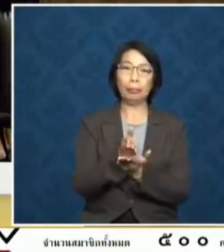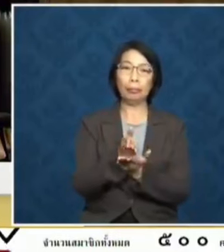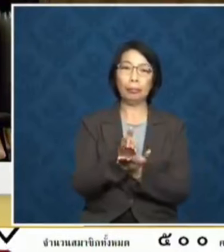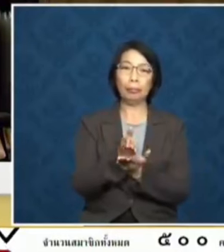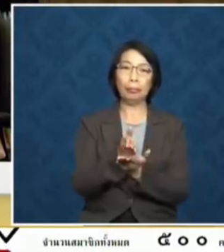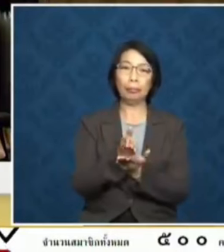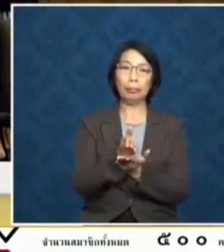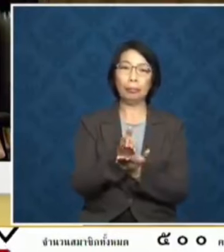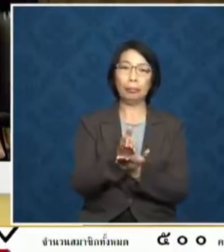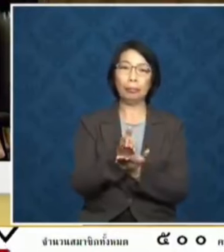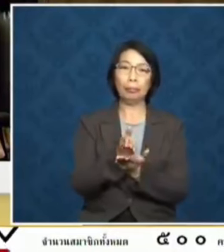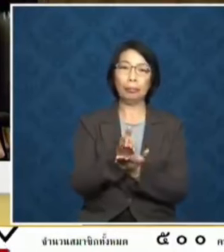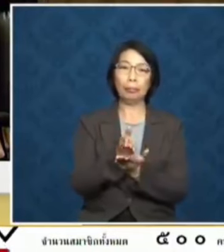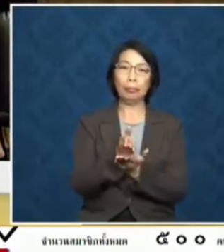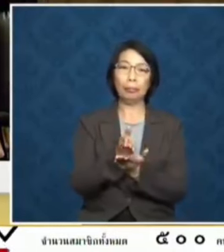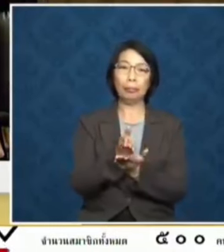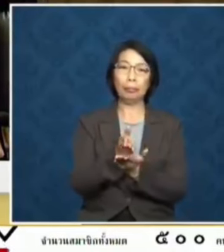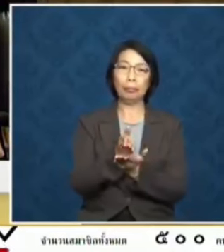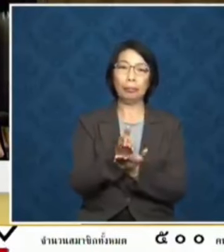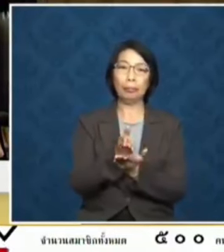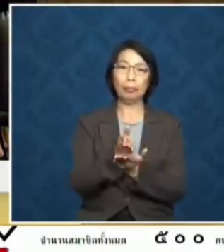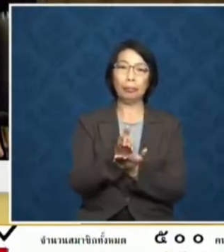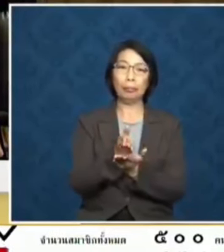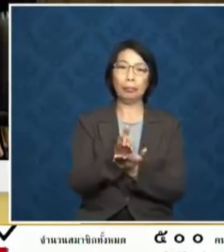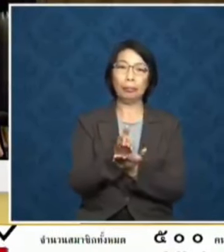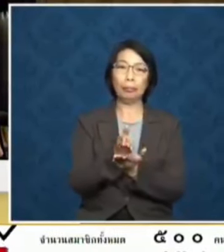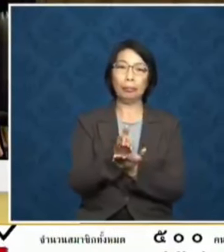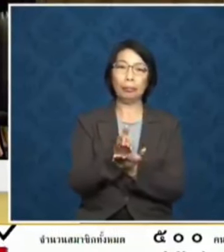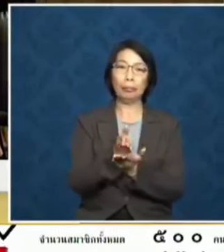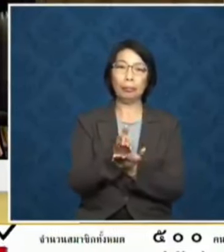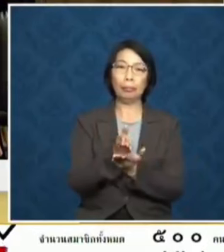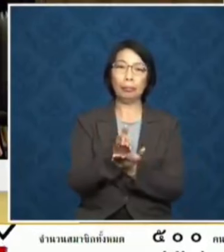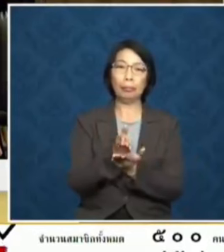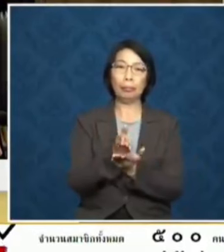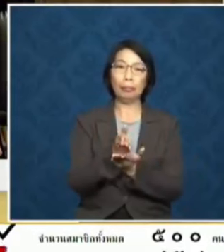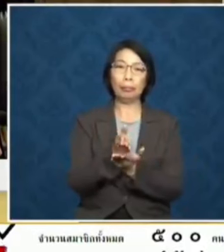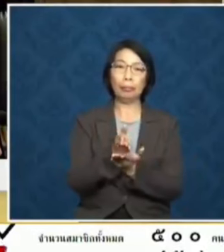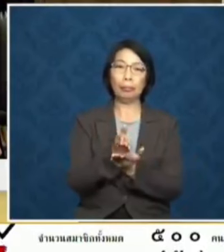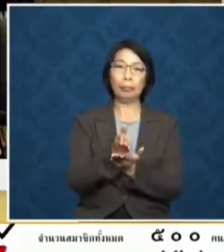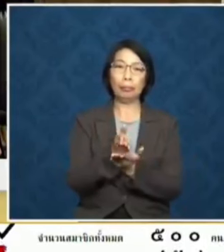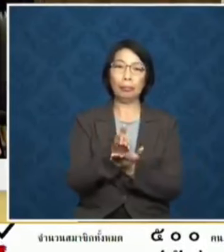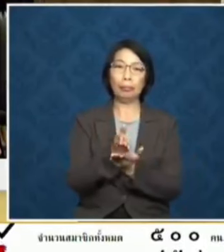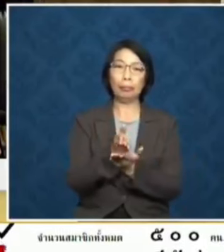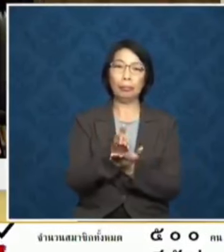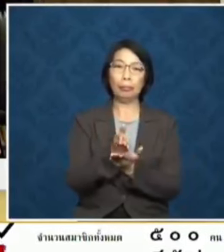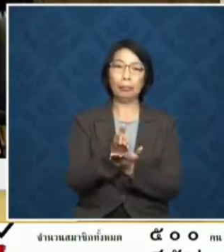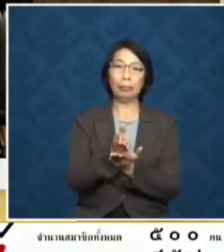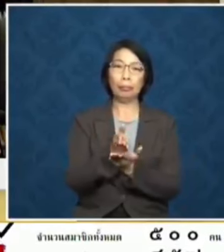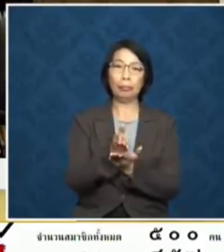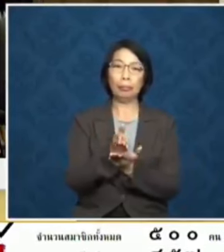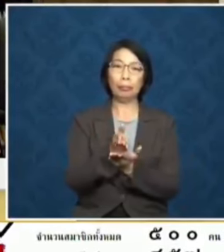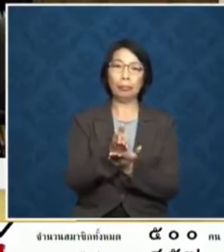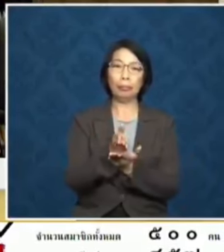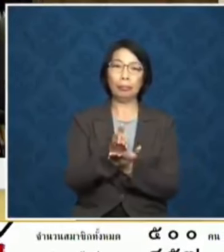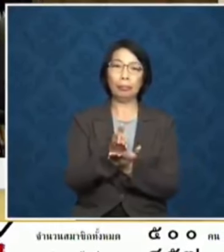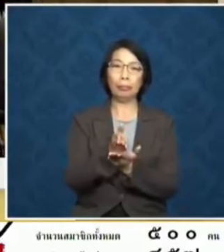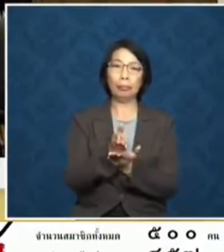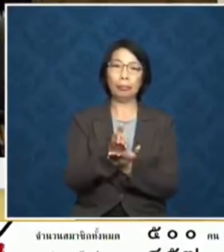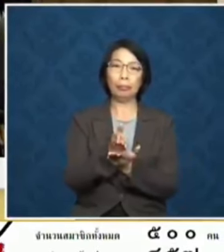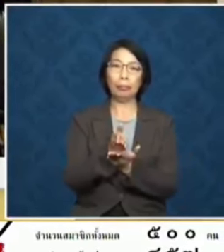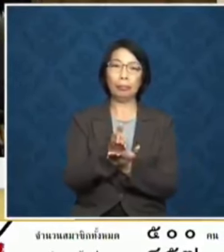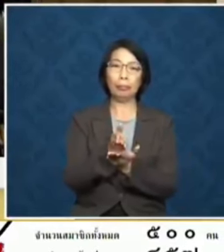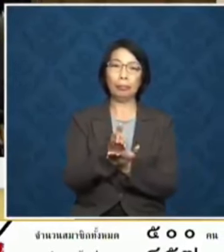มวิโรจน์ลักขณาดิศรในฐานะประธานคณะกรรมการการทหารหลายวันก่อนก็มีนักข่าวถามครับว่าจะไปทำ